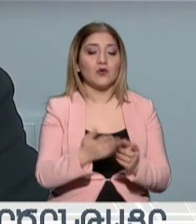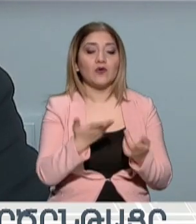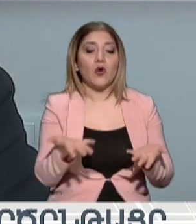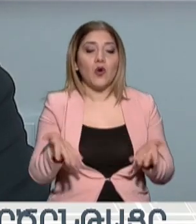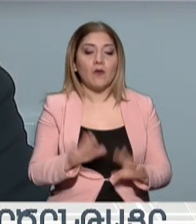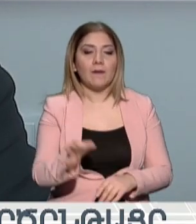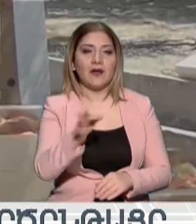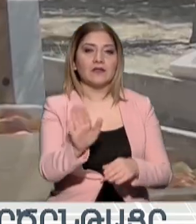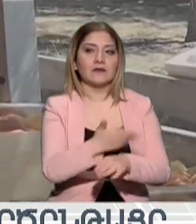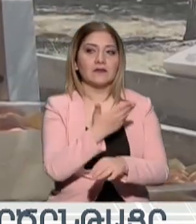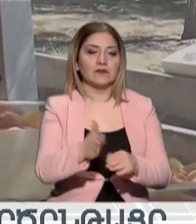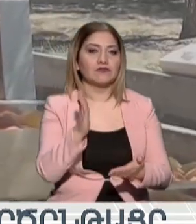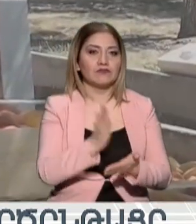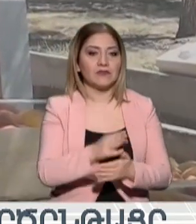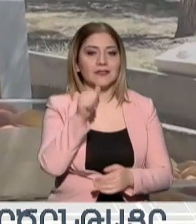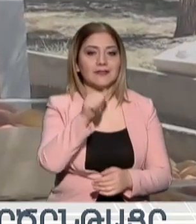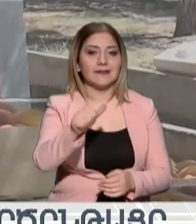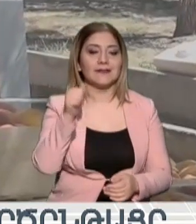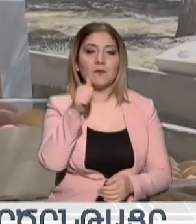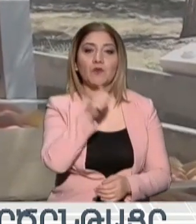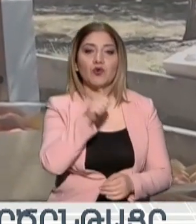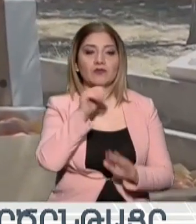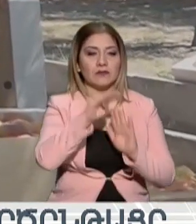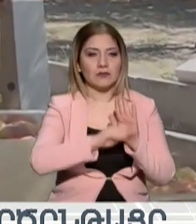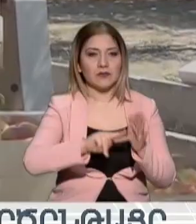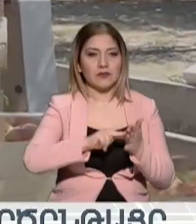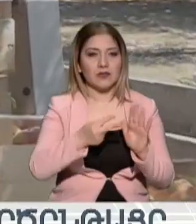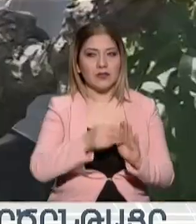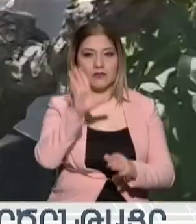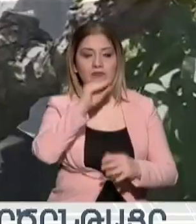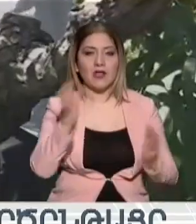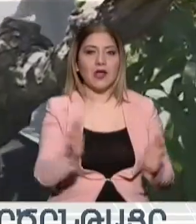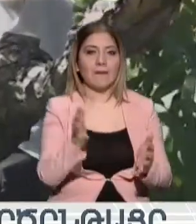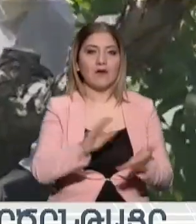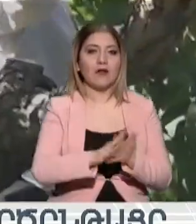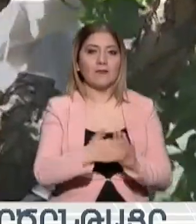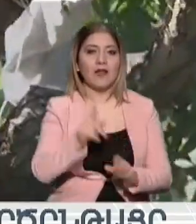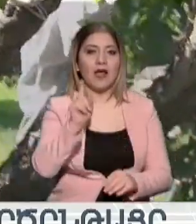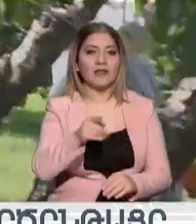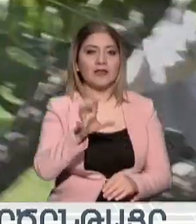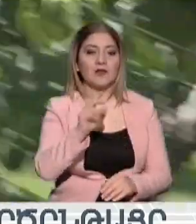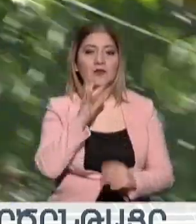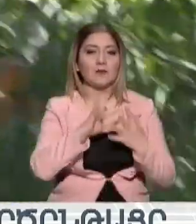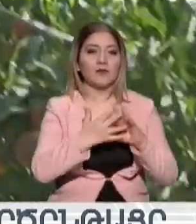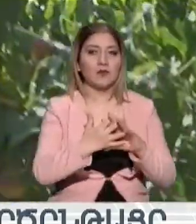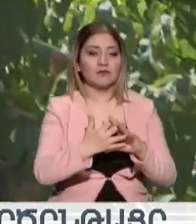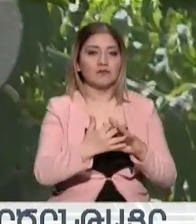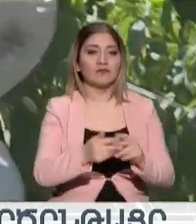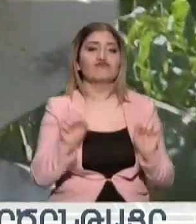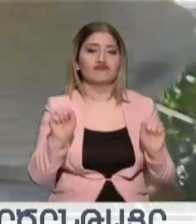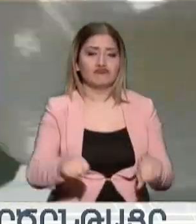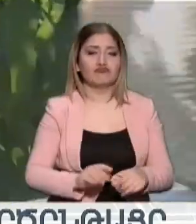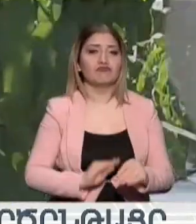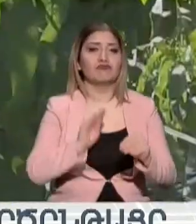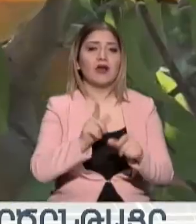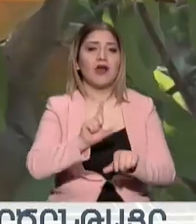արդեն տարանջատումներ կան։ Անցած տարվա փորձնական ծրագրով հասցրին ապահովագրել 1500 տնտեսություն, կարող էին ավելին,